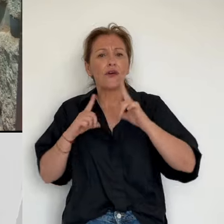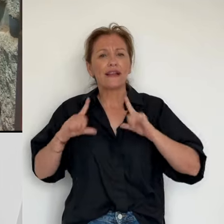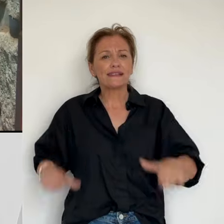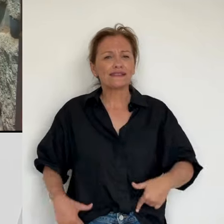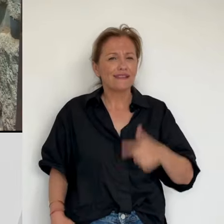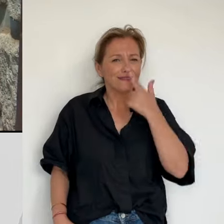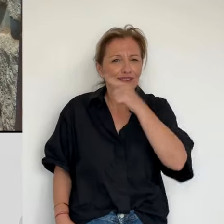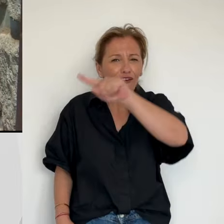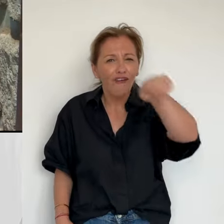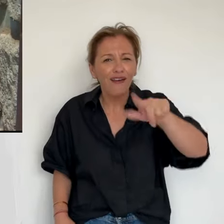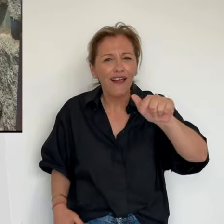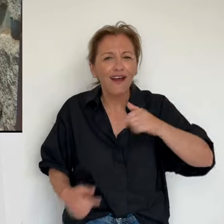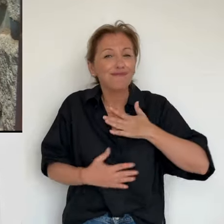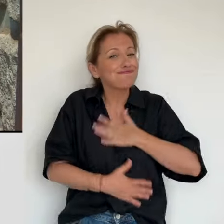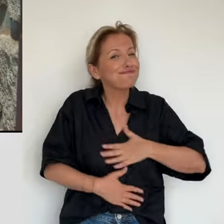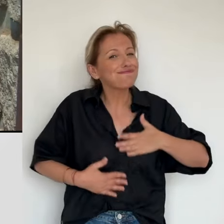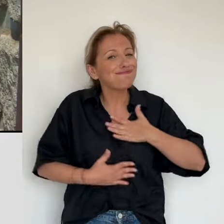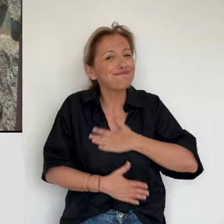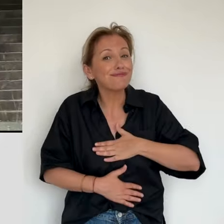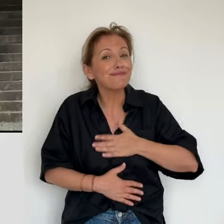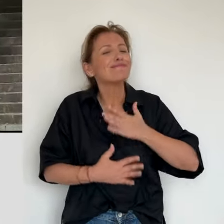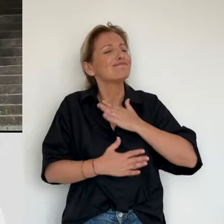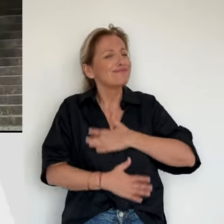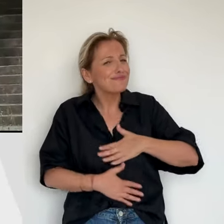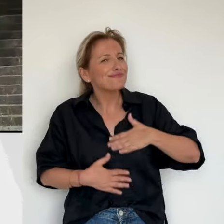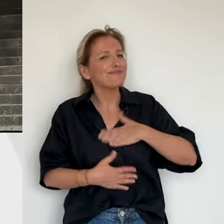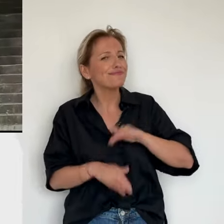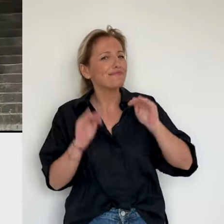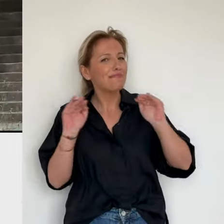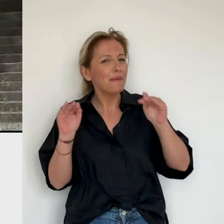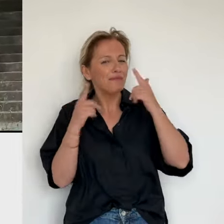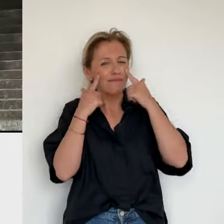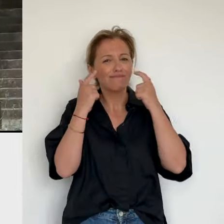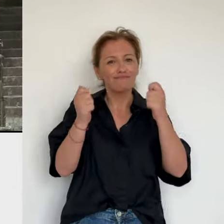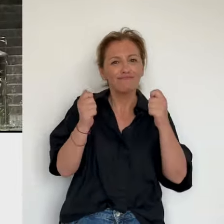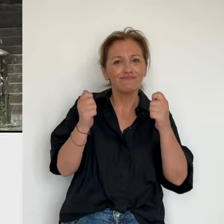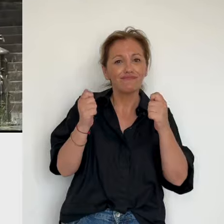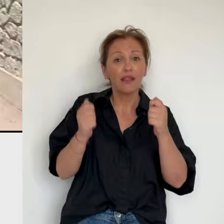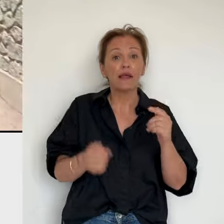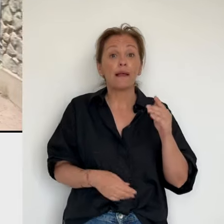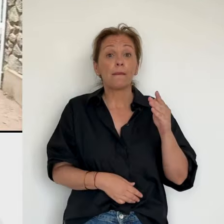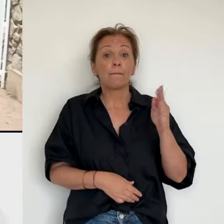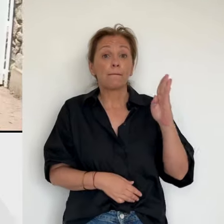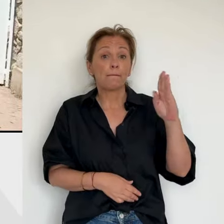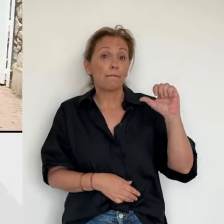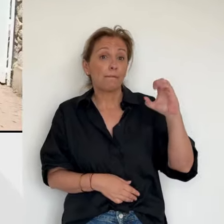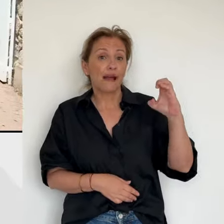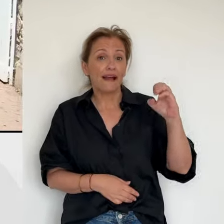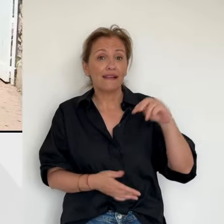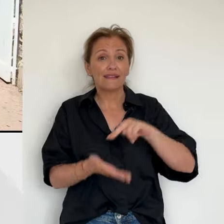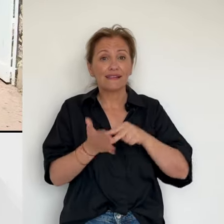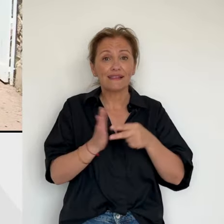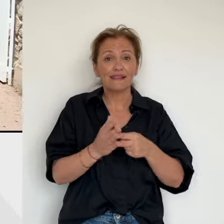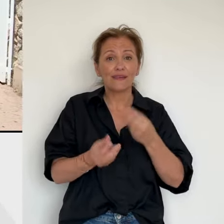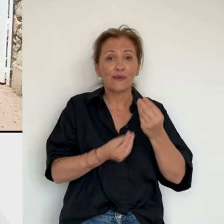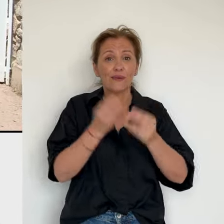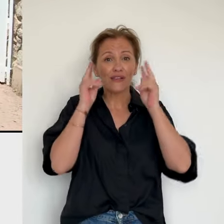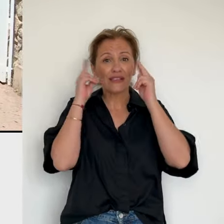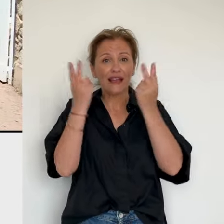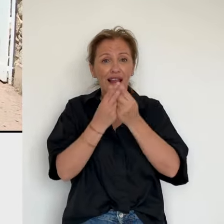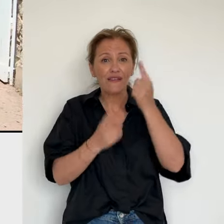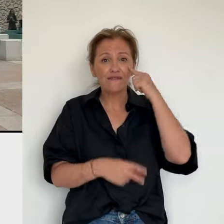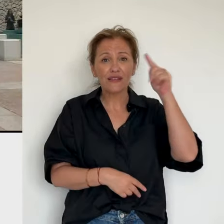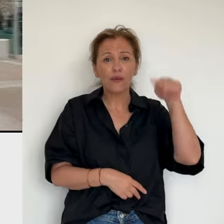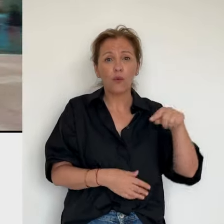ce plaisir de réfléchir, c'est la particularité de cette épreuve. Et ce matin, sur le parvis du lycée, on a senti cet enthousiasme. Mais